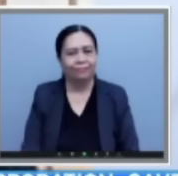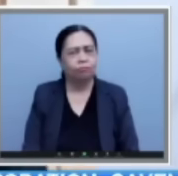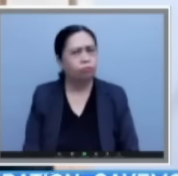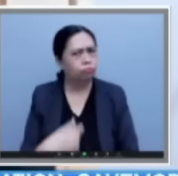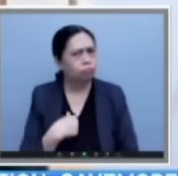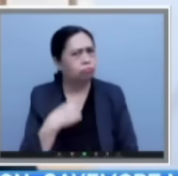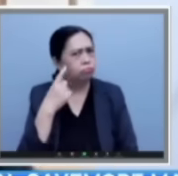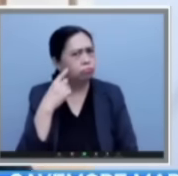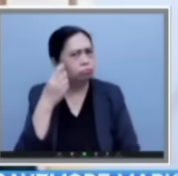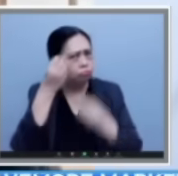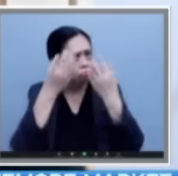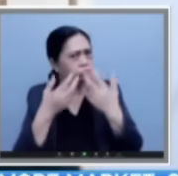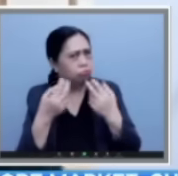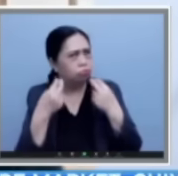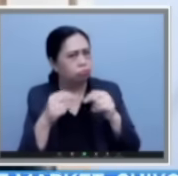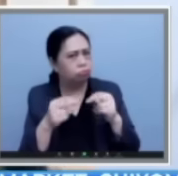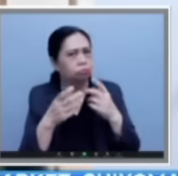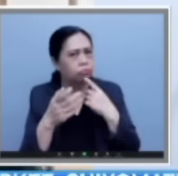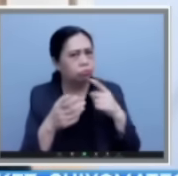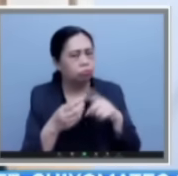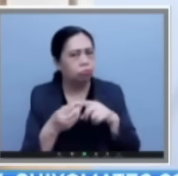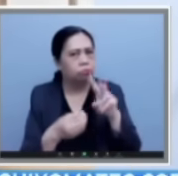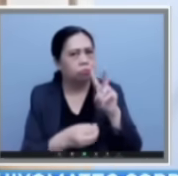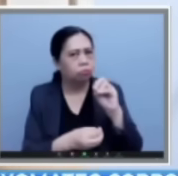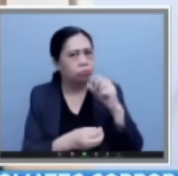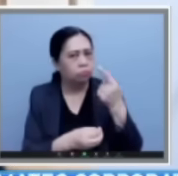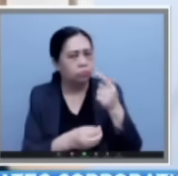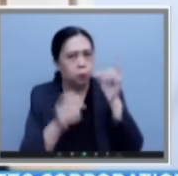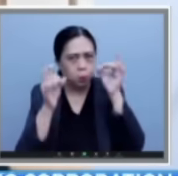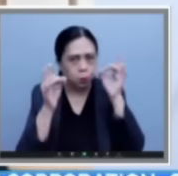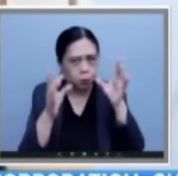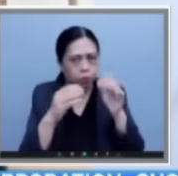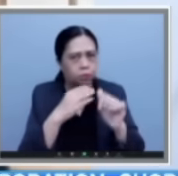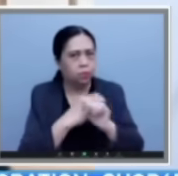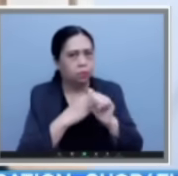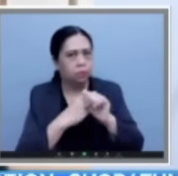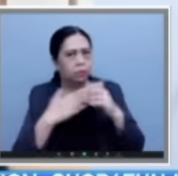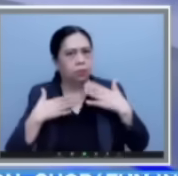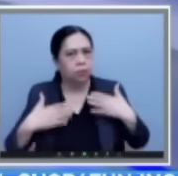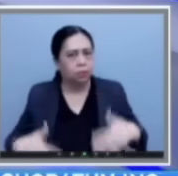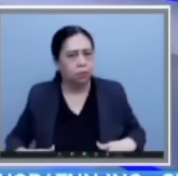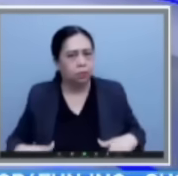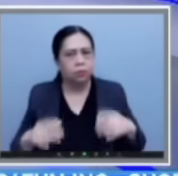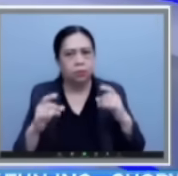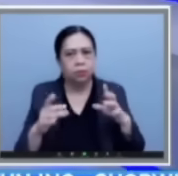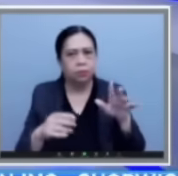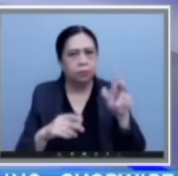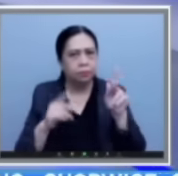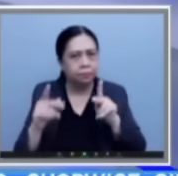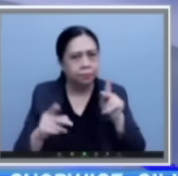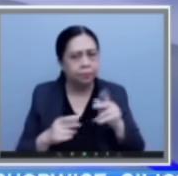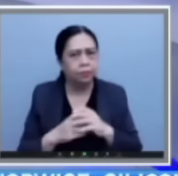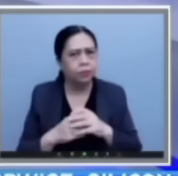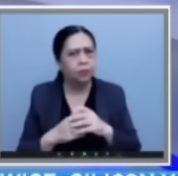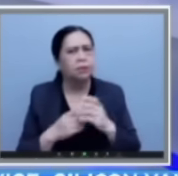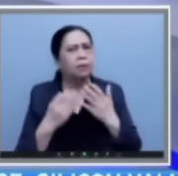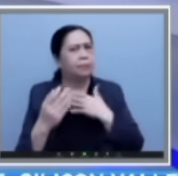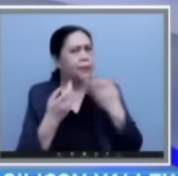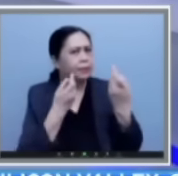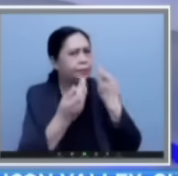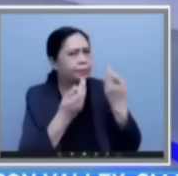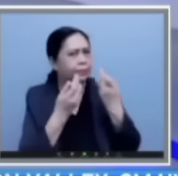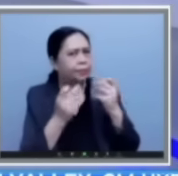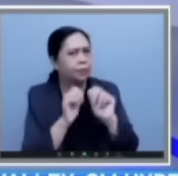eh talagang delikado itong vog at saka yung Haze ' ba sa katawan ho ng ah mga tao ah paki-explain lamang Gaano